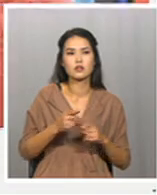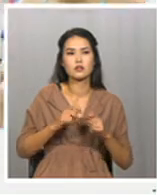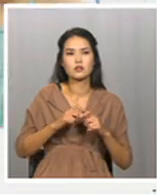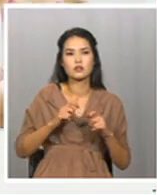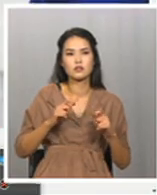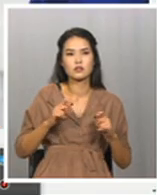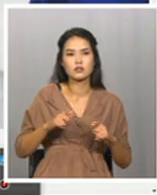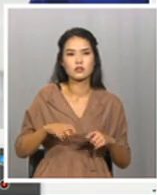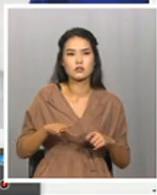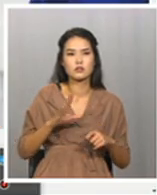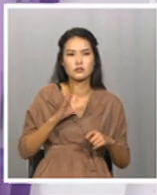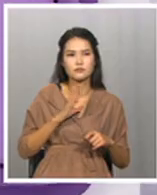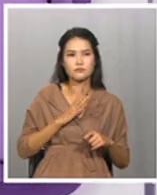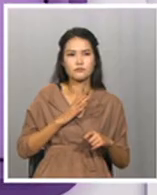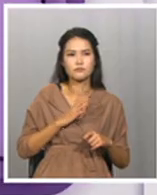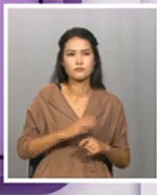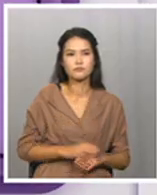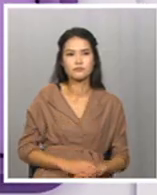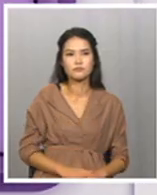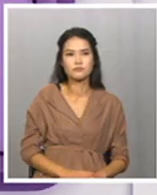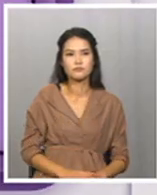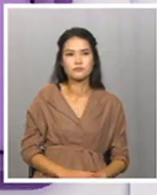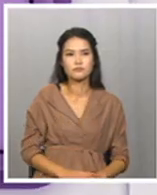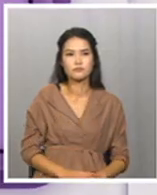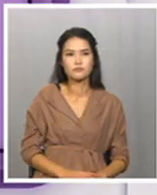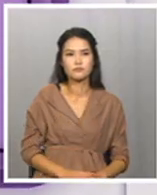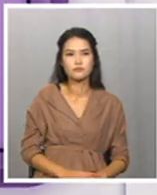бетін құрастырдық.